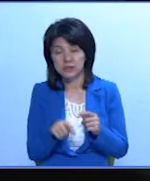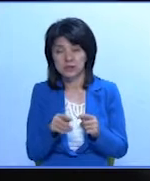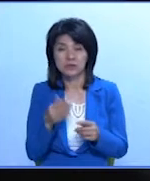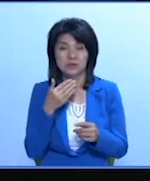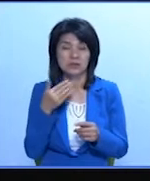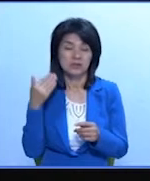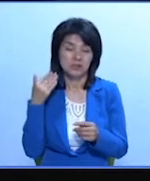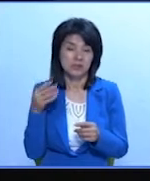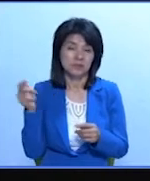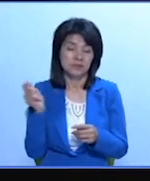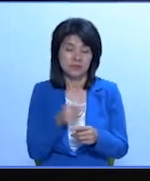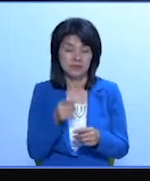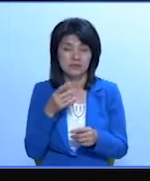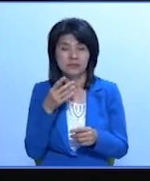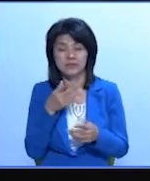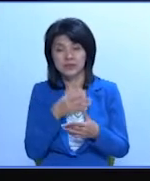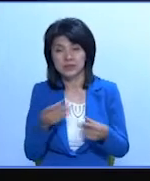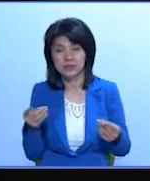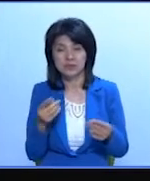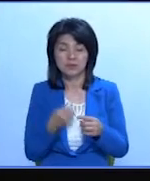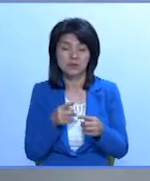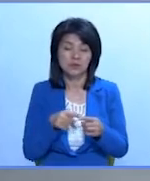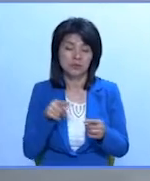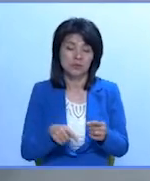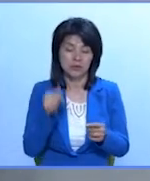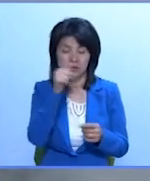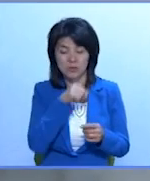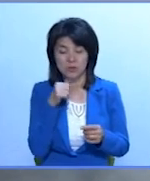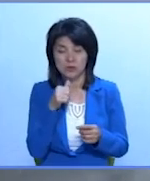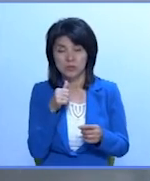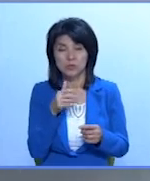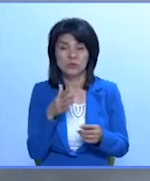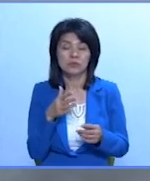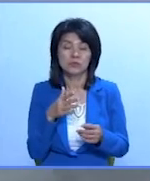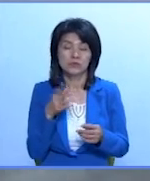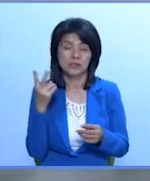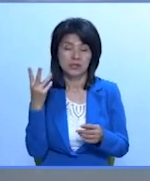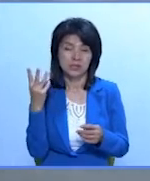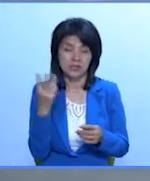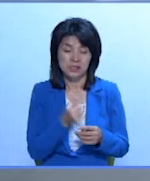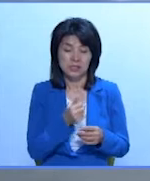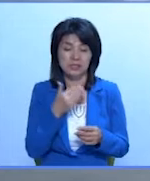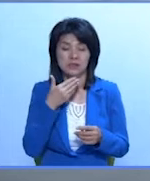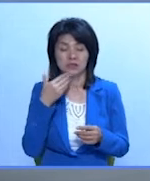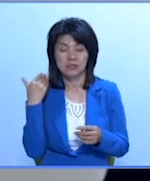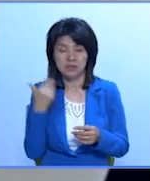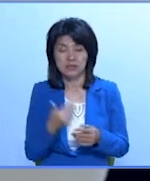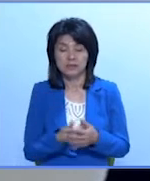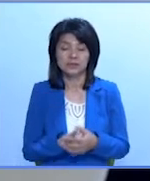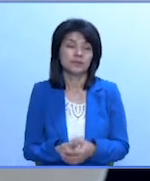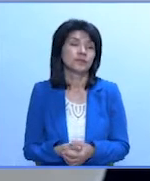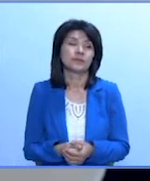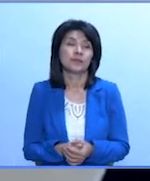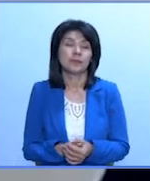рано пришедшая весна сыграли свою роль. Поэтому в этом году пожары пришли на нашу землю примерно на 3 недели раньше, чем обычно. На